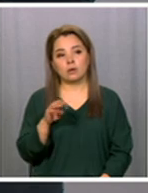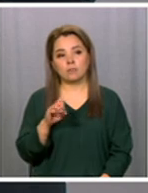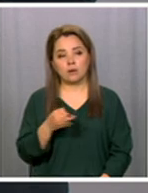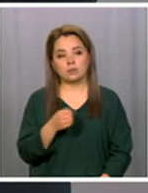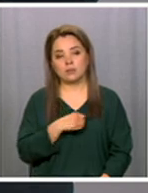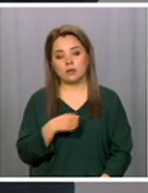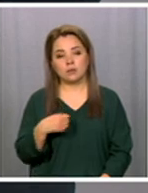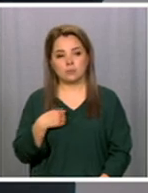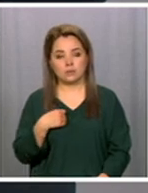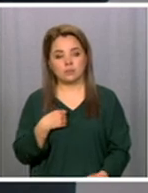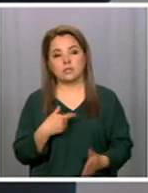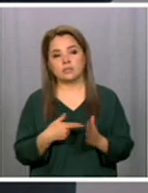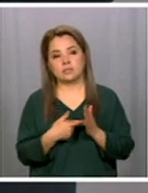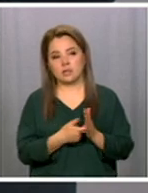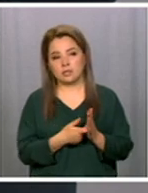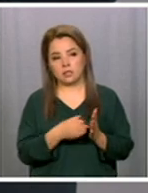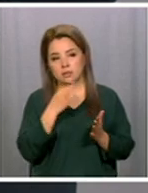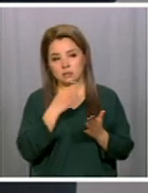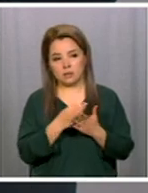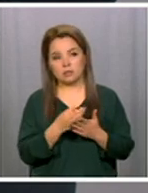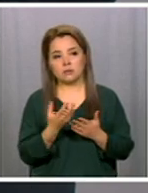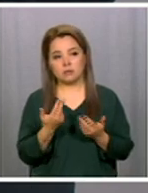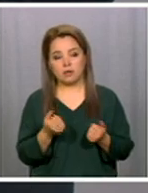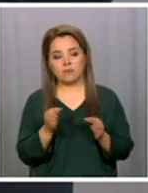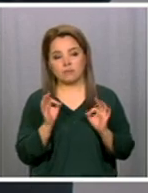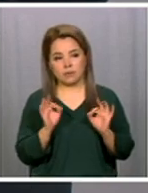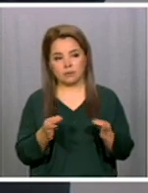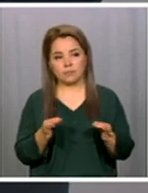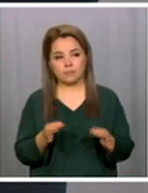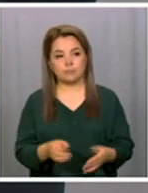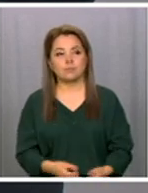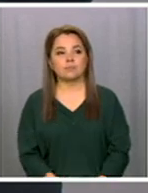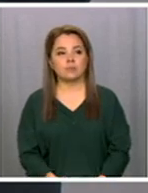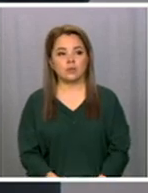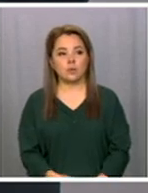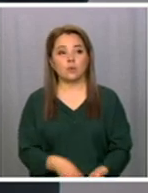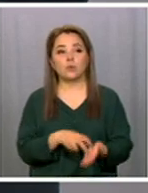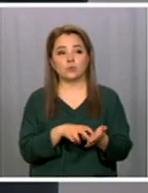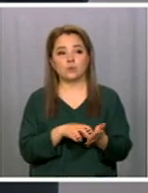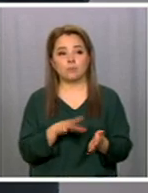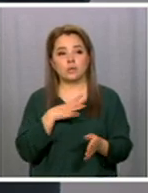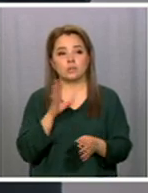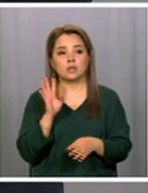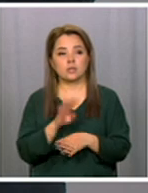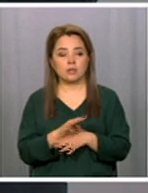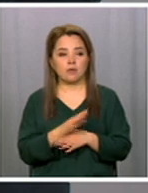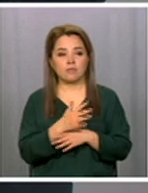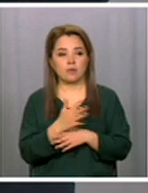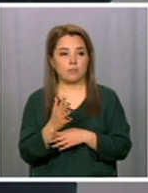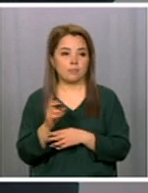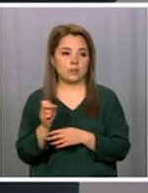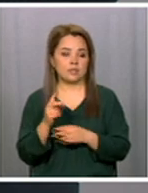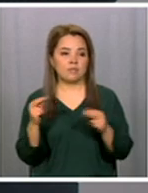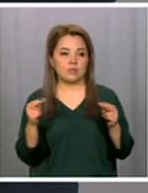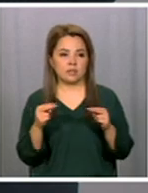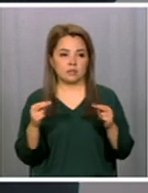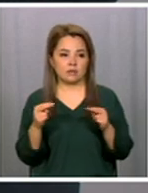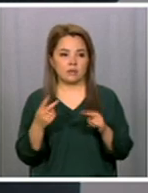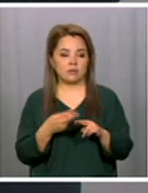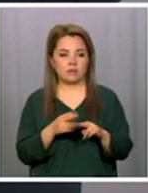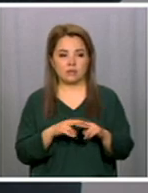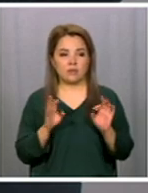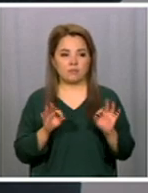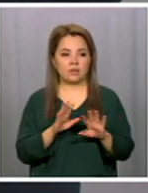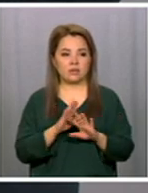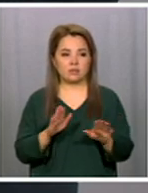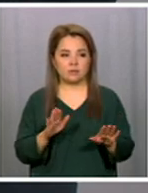самострел. Да, верно. Трус был расстрелян в лесу без свидетелей.